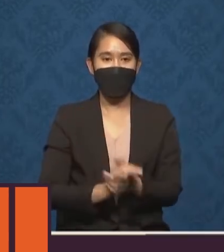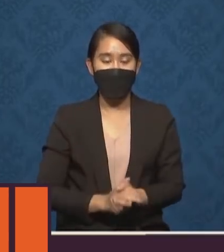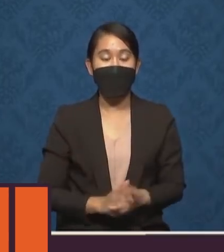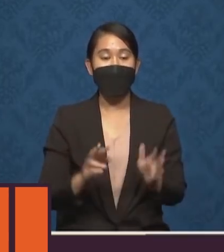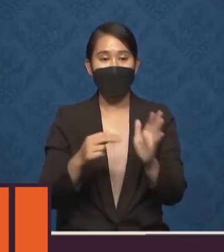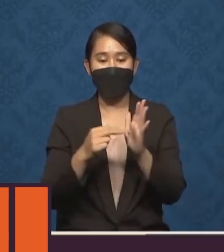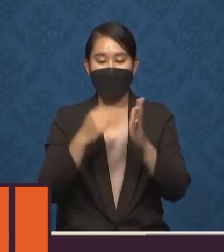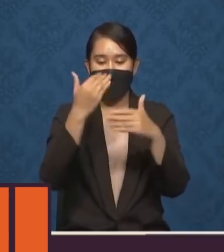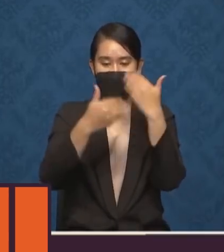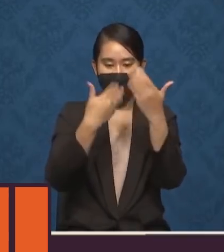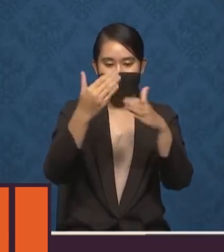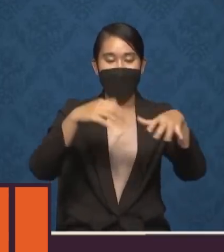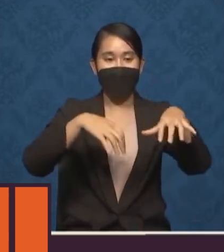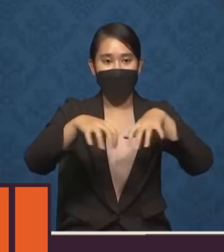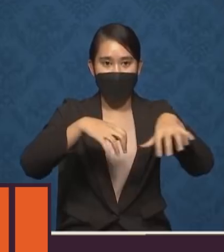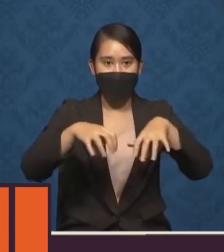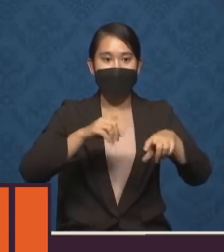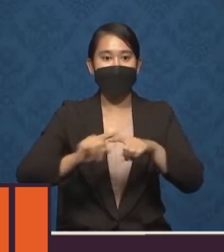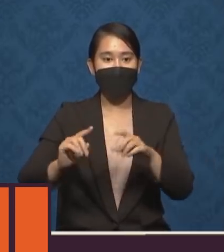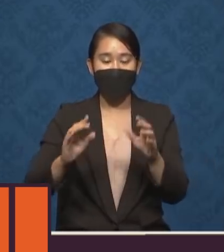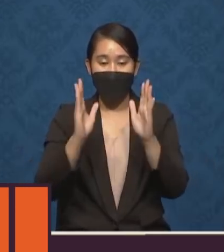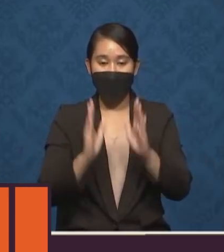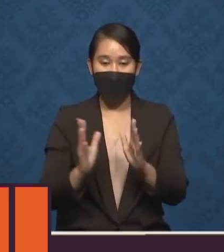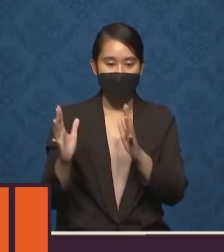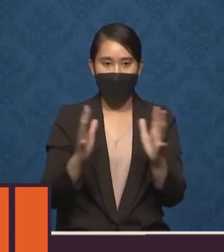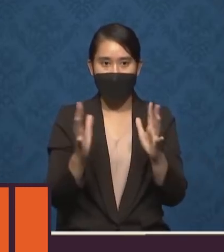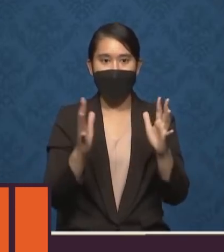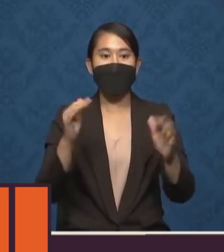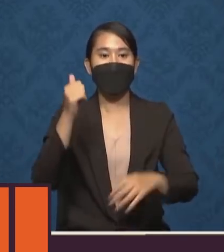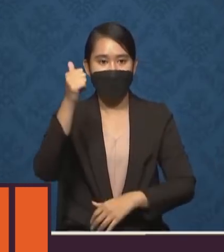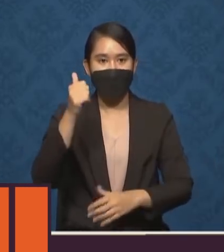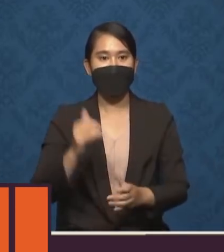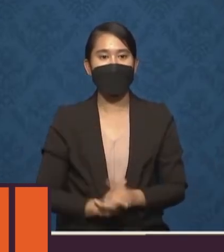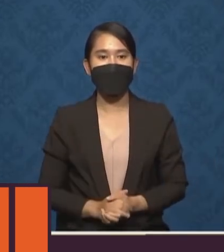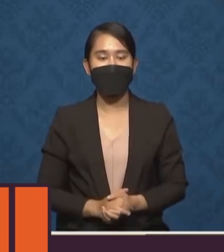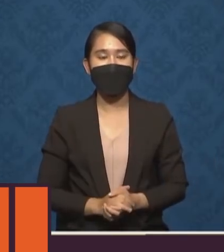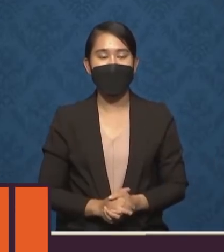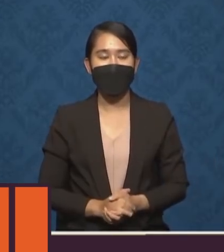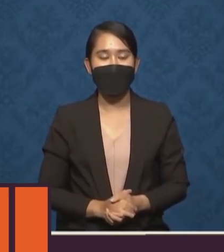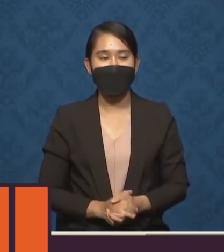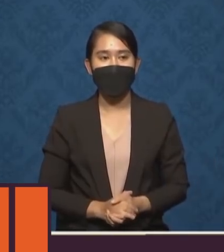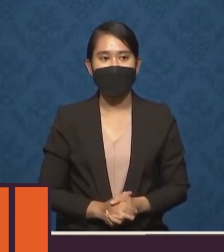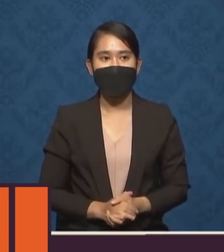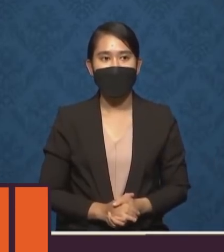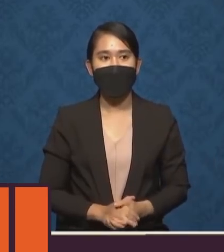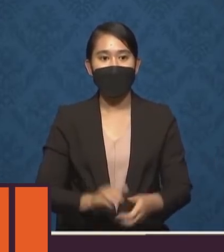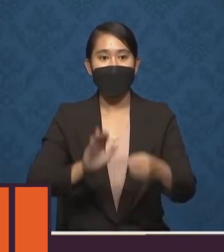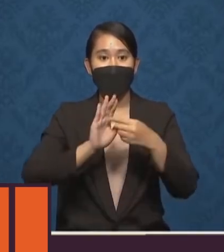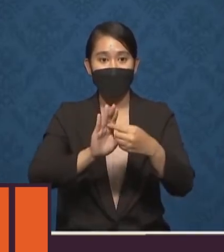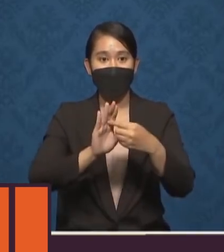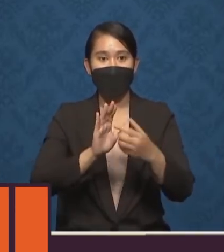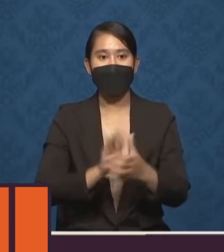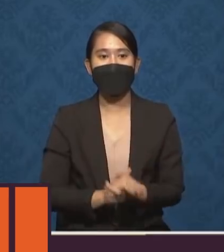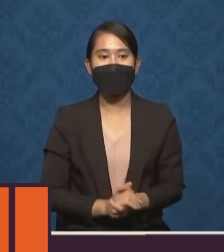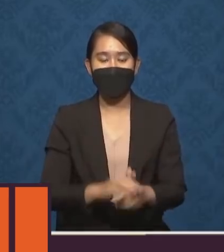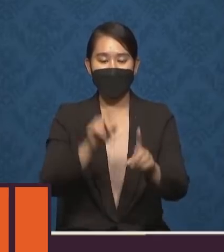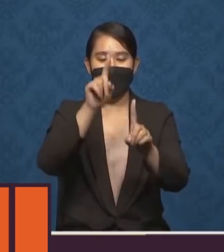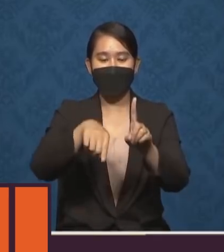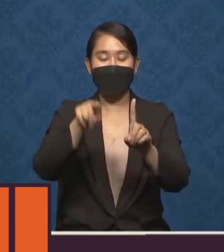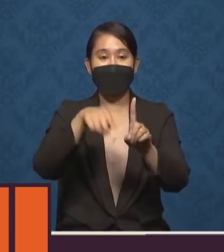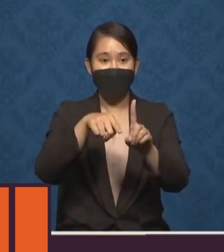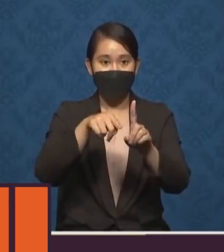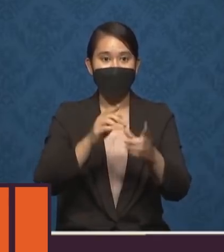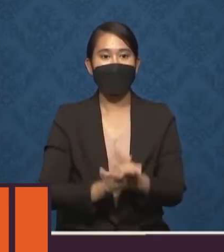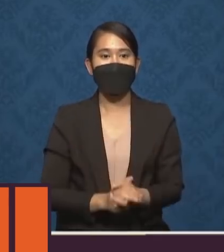สามารถจัดกิจกรรมที่รวมกลุ่มกันได้อย่างไร้ข้อจำกัดและนอกจากนี้ครับยังมีกรณีตัวอย่างของสหราชอาณาจักรที่